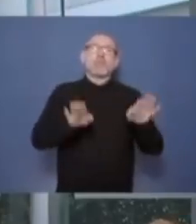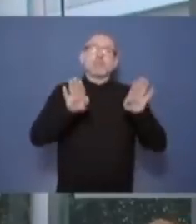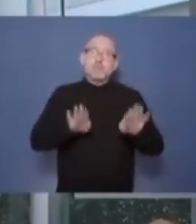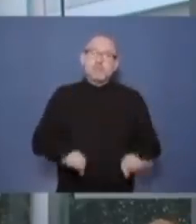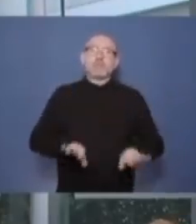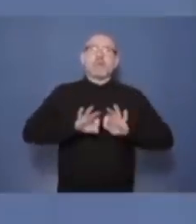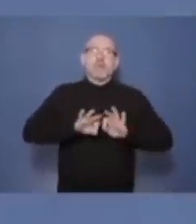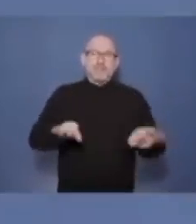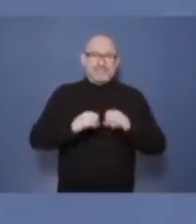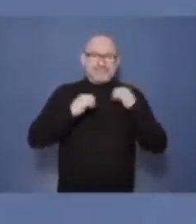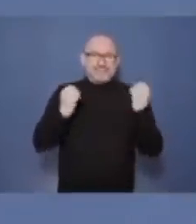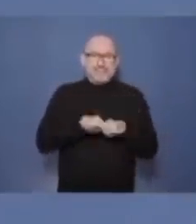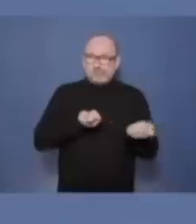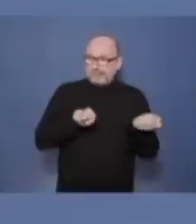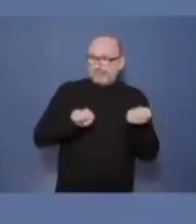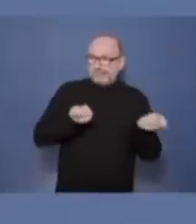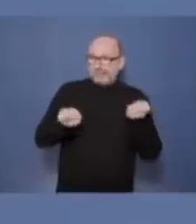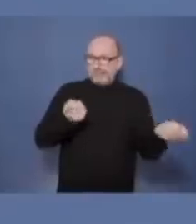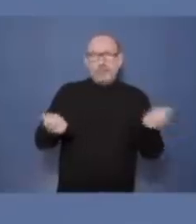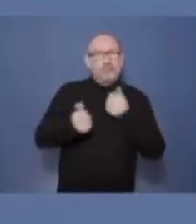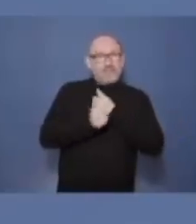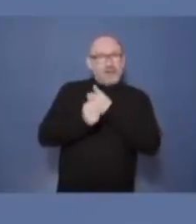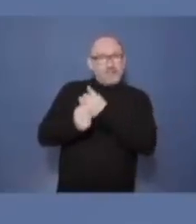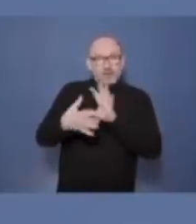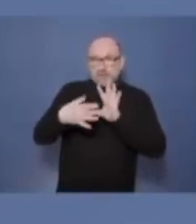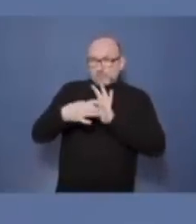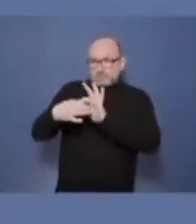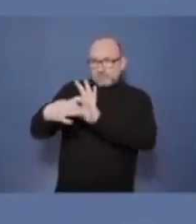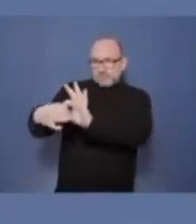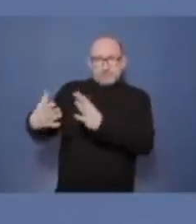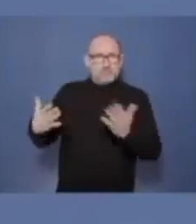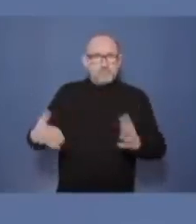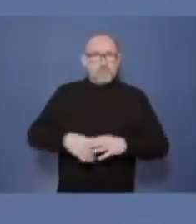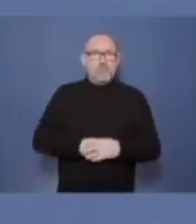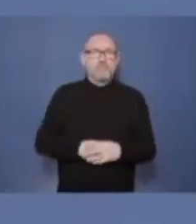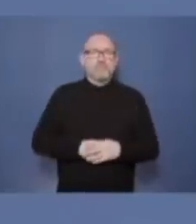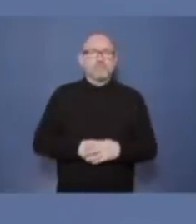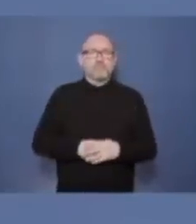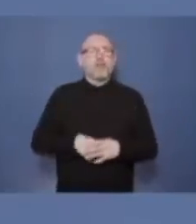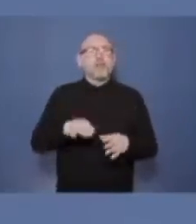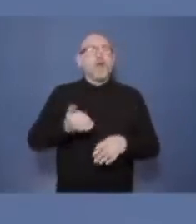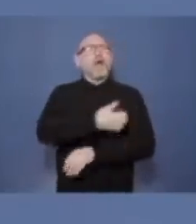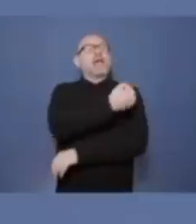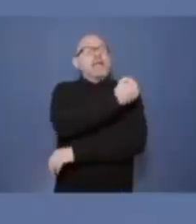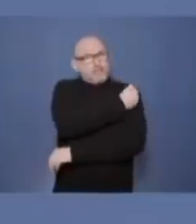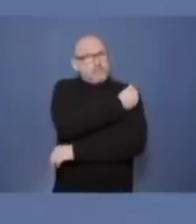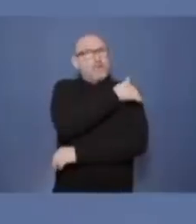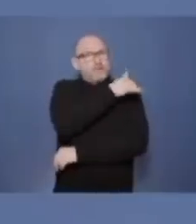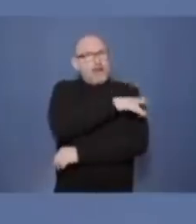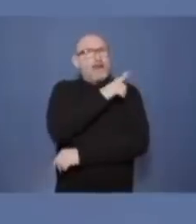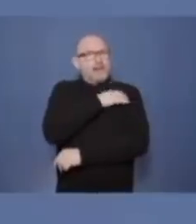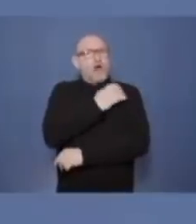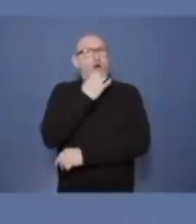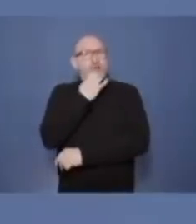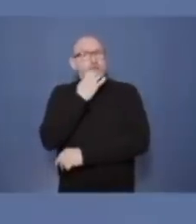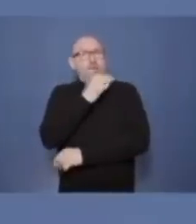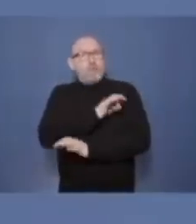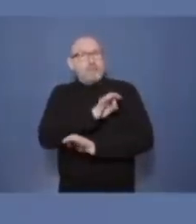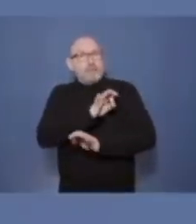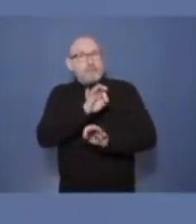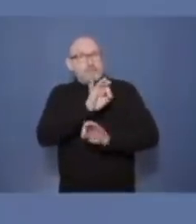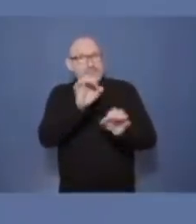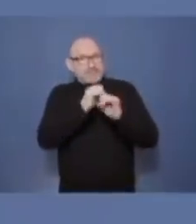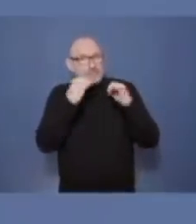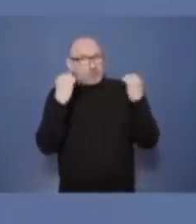Neuinfektionen nachzuverfolgen. Die Impfungen machen uns Hoffnung auf Besserung, aber